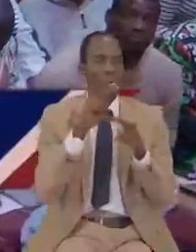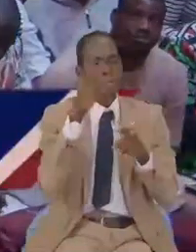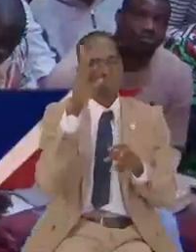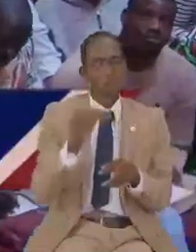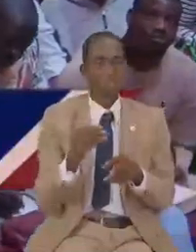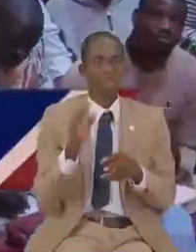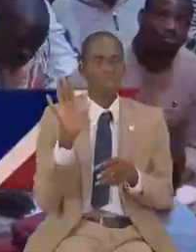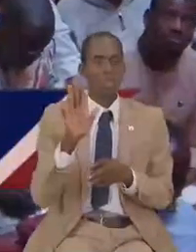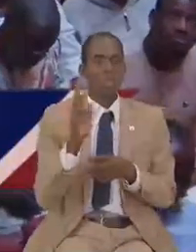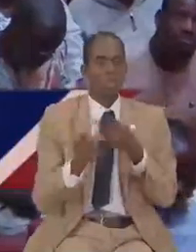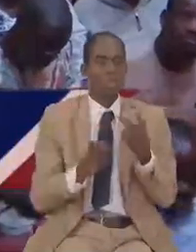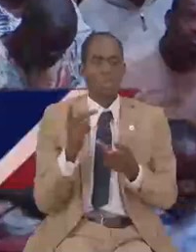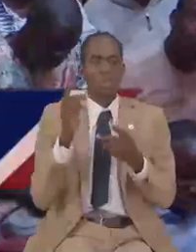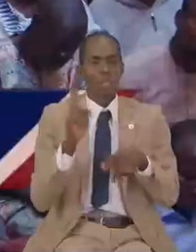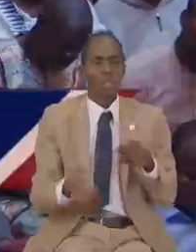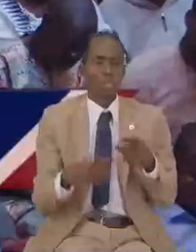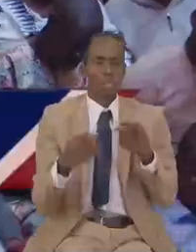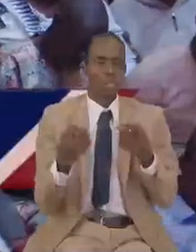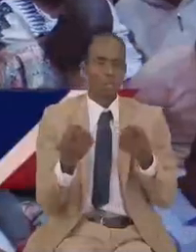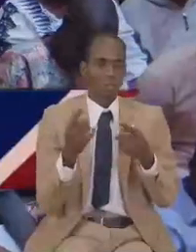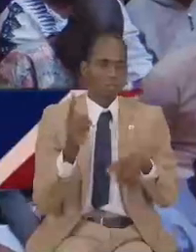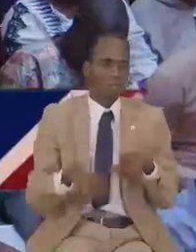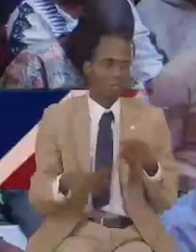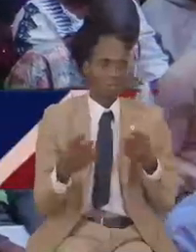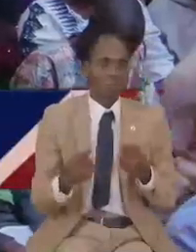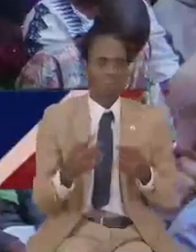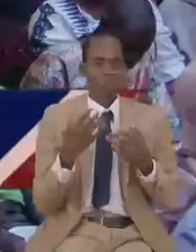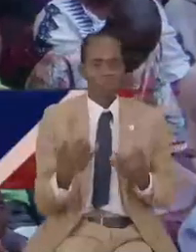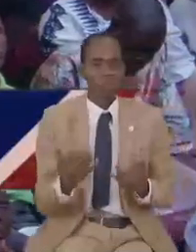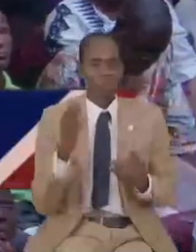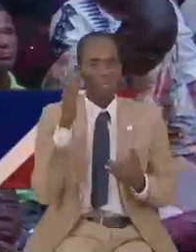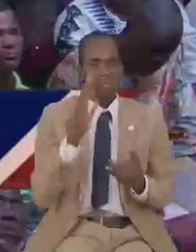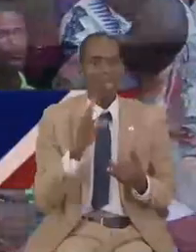seront dans la confusion. C'est alors qu'ils seront dans la confusion.